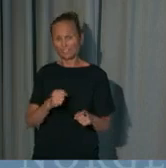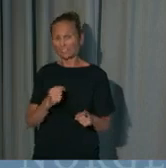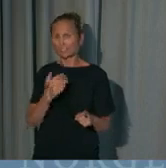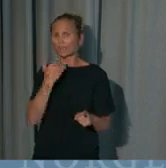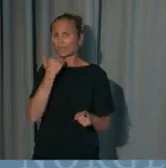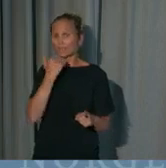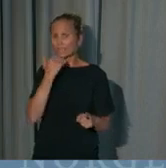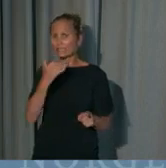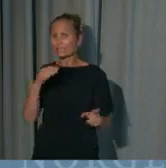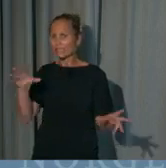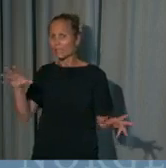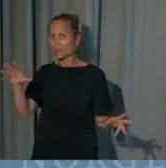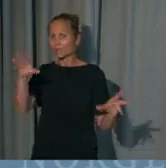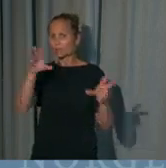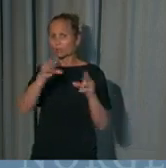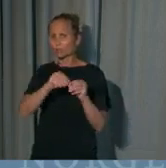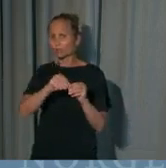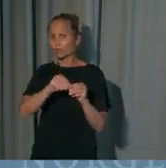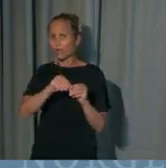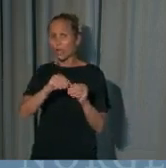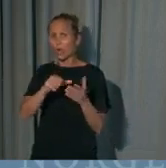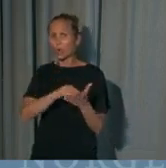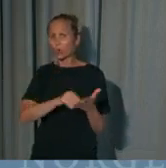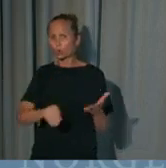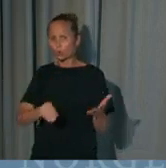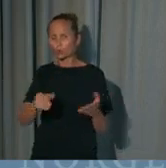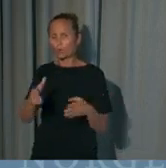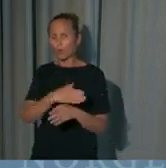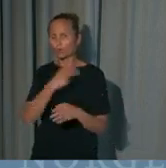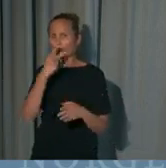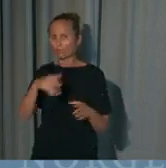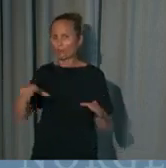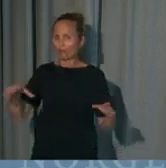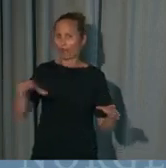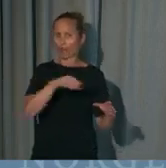være varsomme med å trekke konklusjoner om det før vi ser det hele bildet.